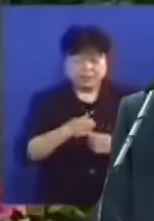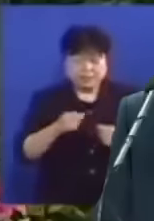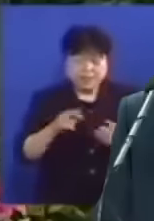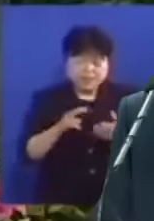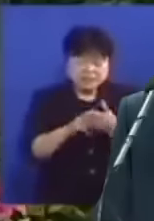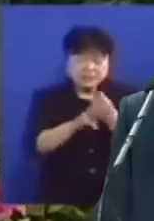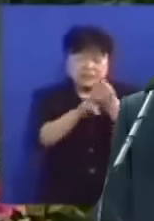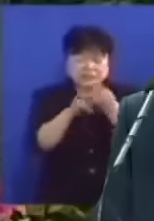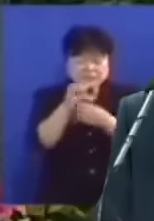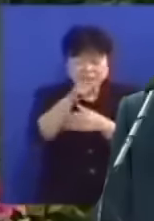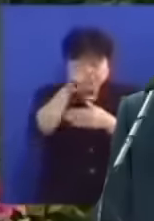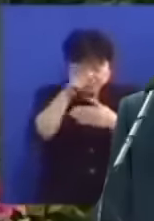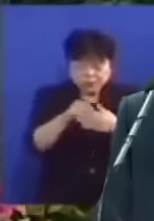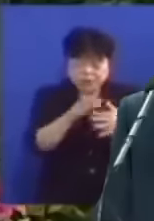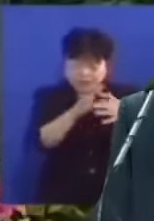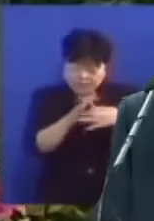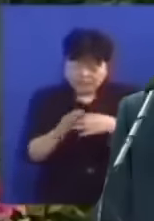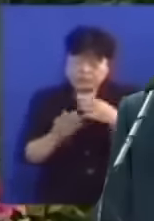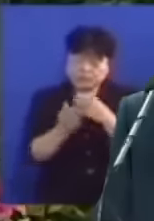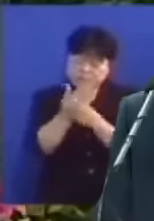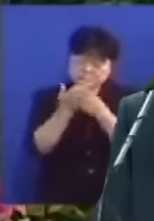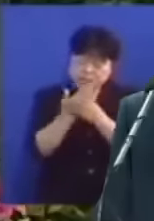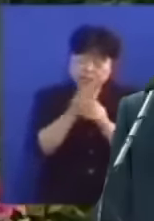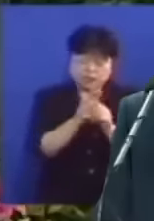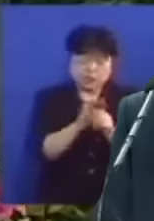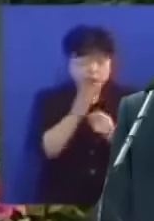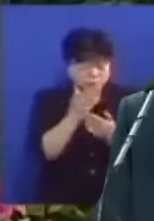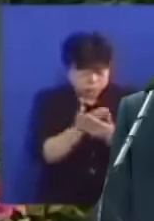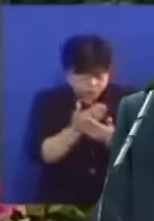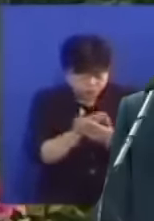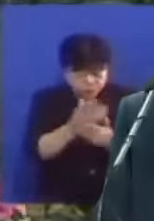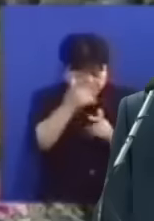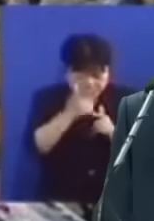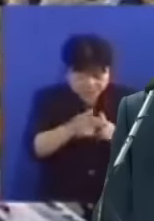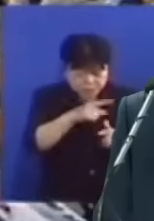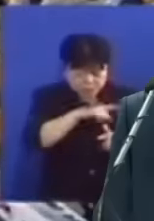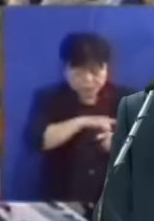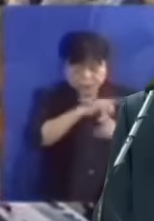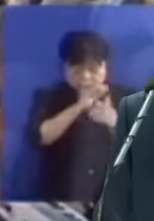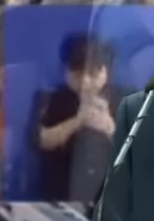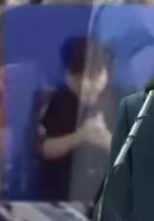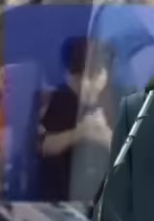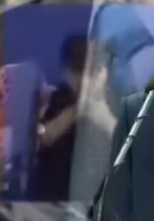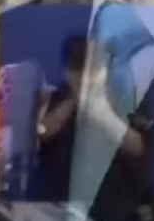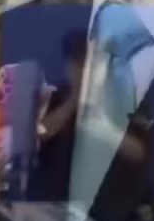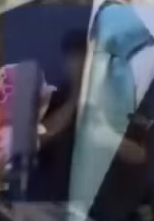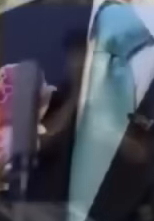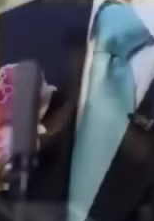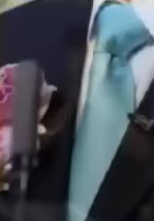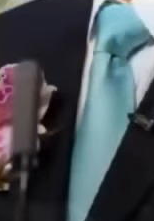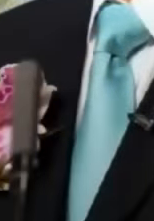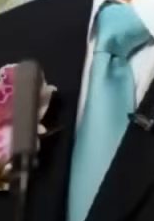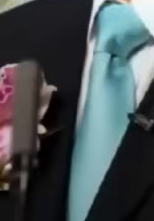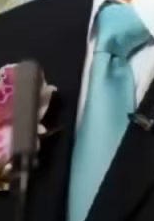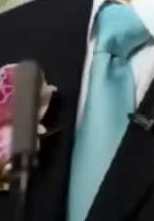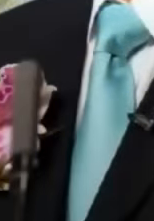역사가 우리의 생활 속에 계속 일어나게 도와주옵소서. 예수님 이름으로 기도합니다. 아멘.